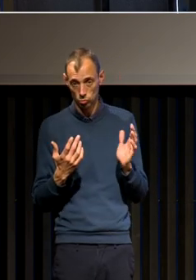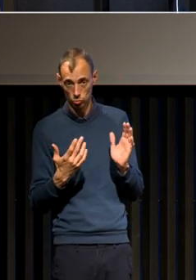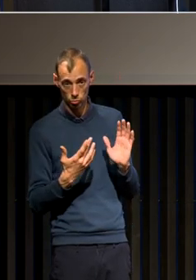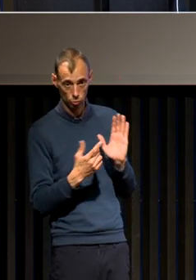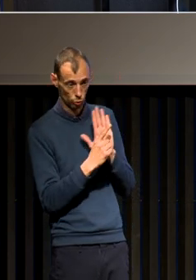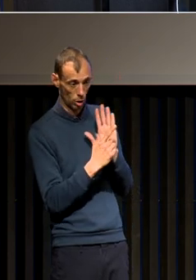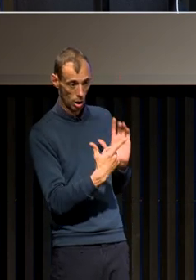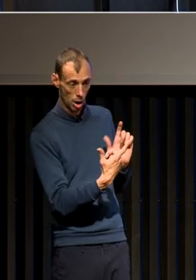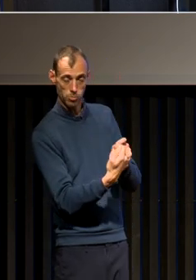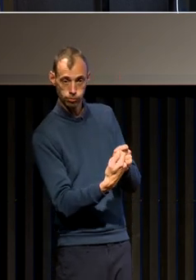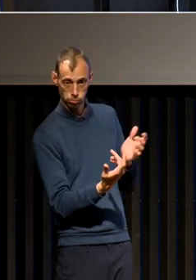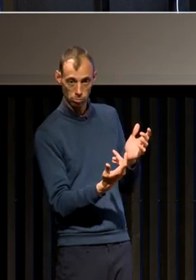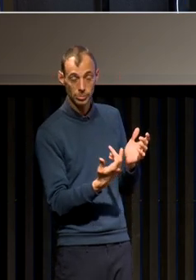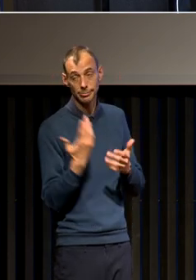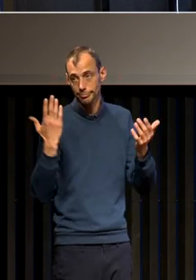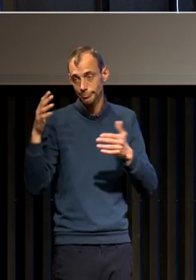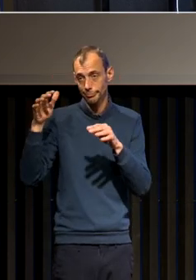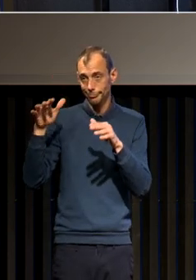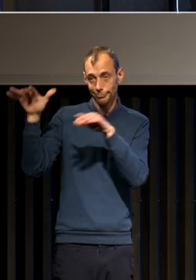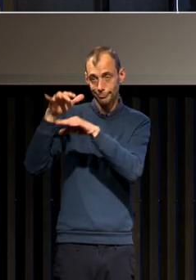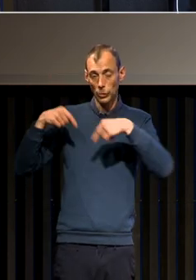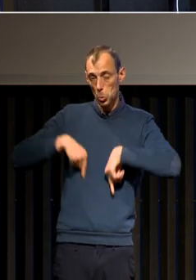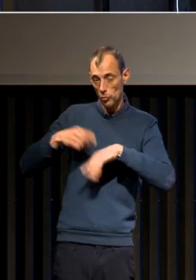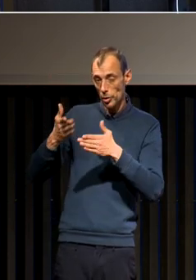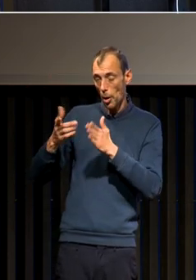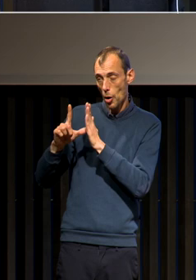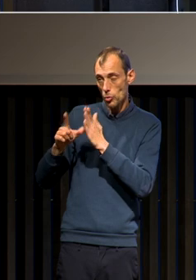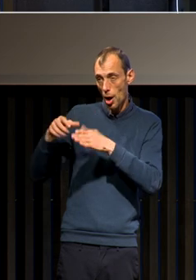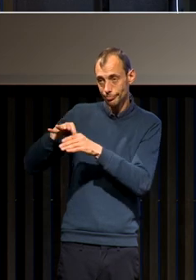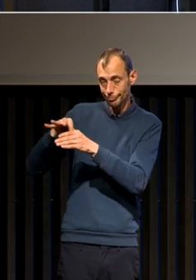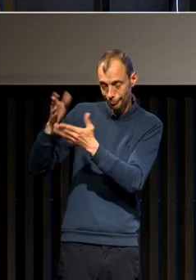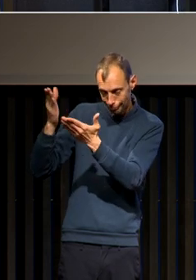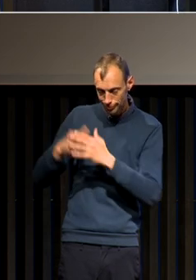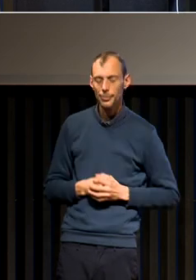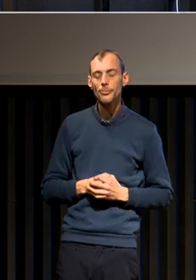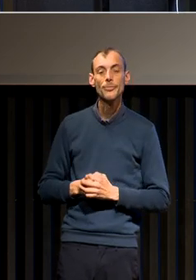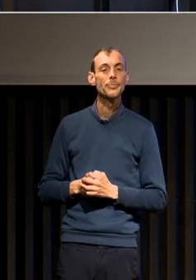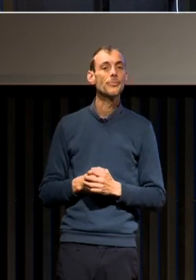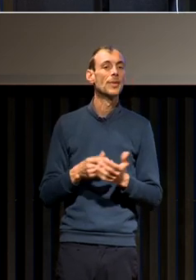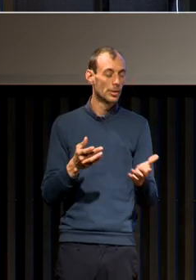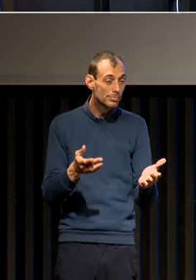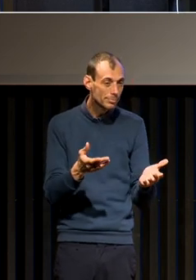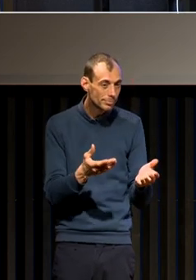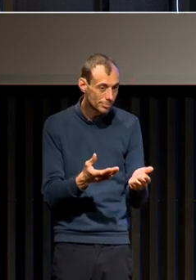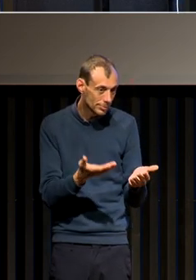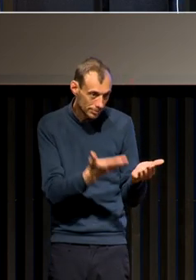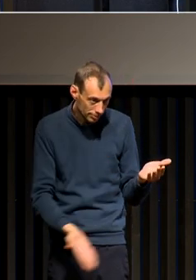adoptée par nos législateurs. En effet, comme vous le savez, c'est le